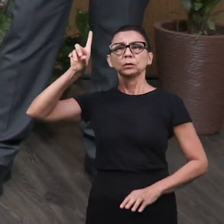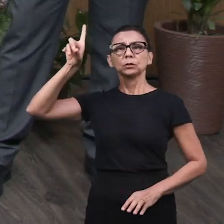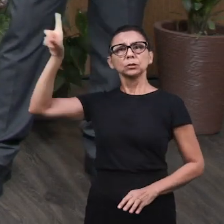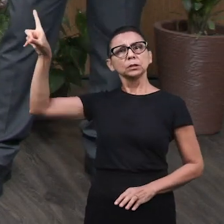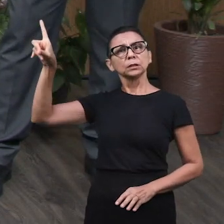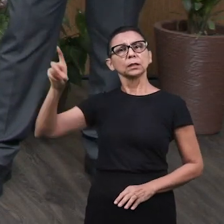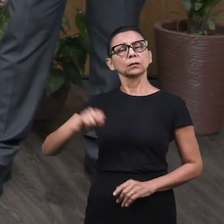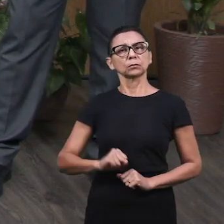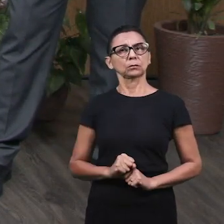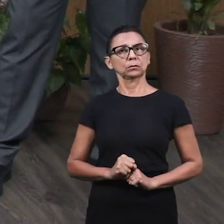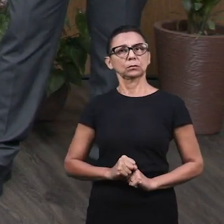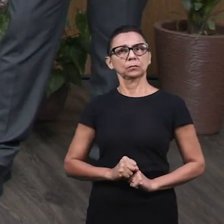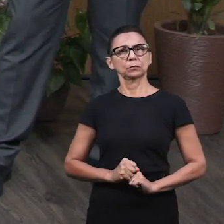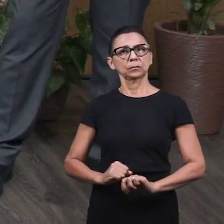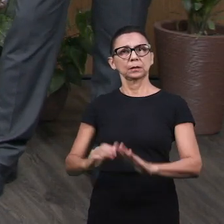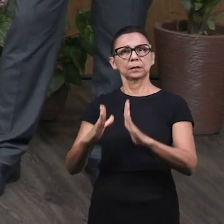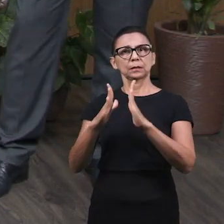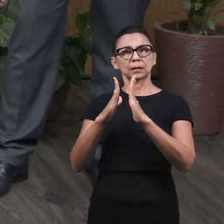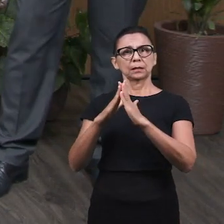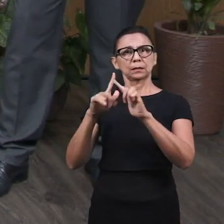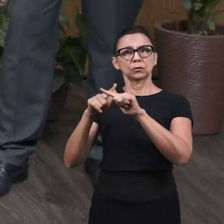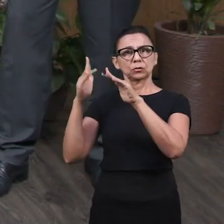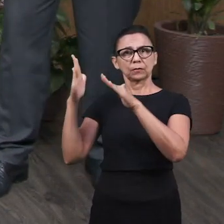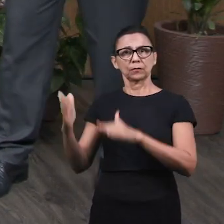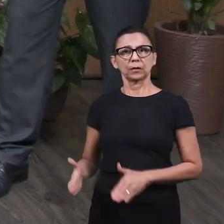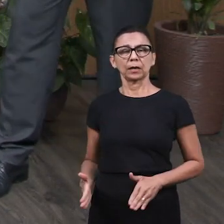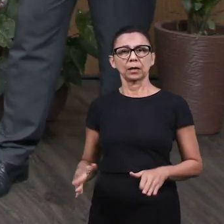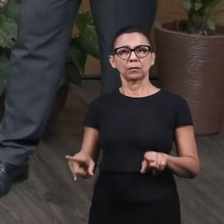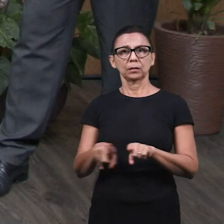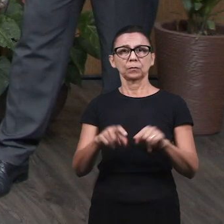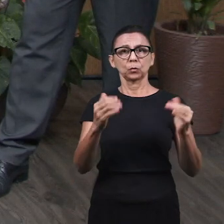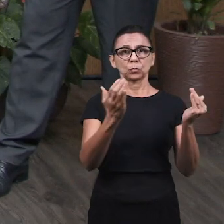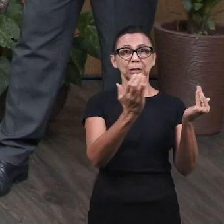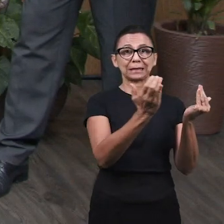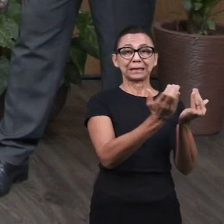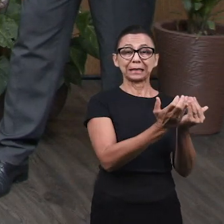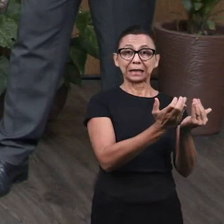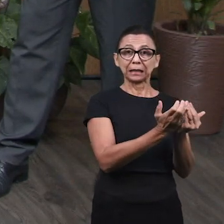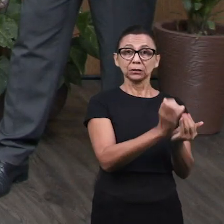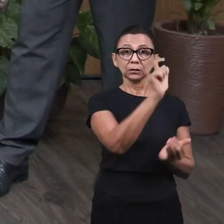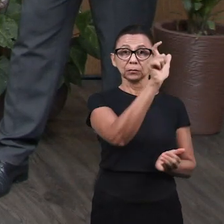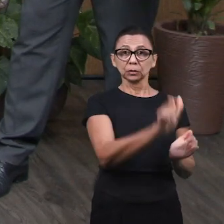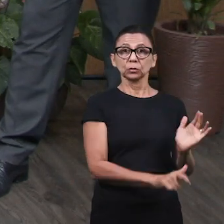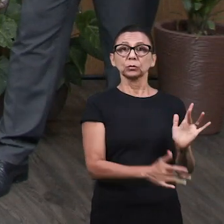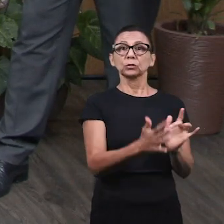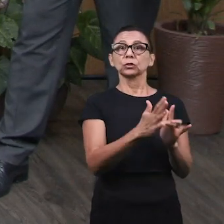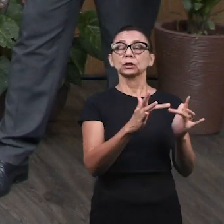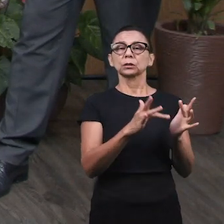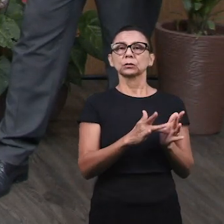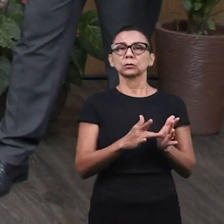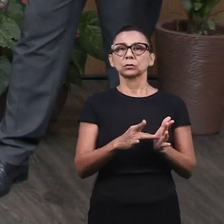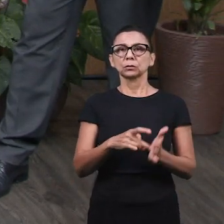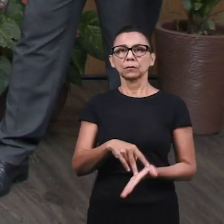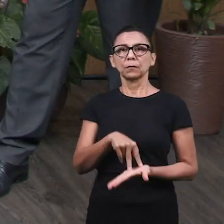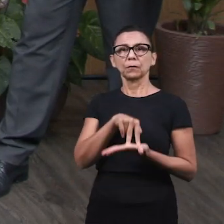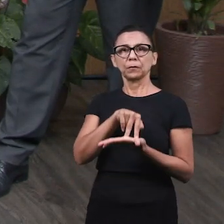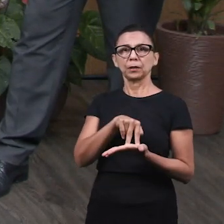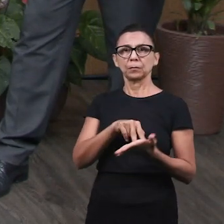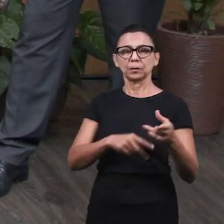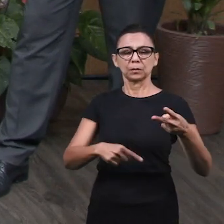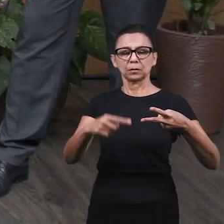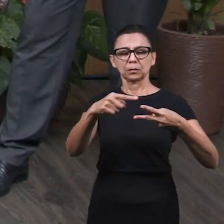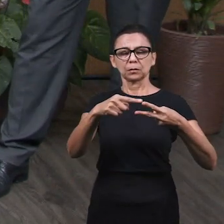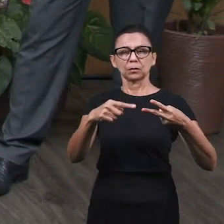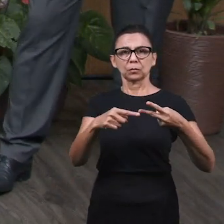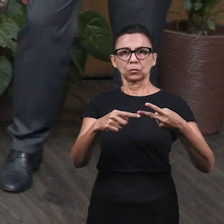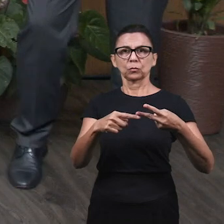l'Église fidèle et les chrétiens en Jésus, elle est affermie en deux ressources. Quelles sont ces